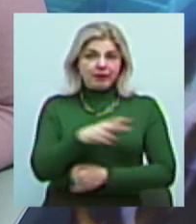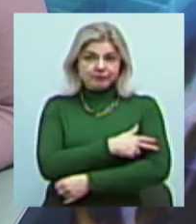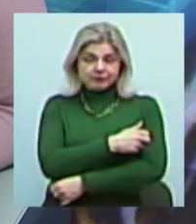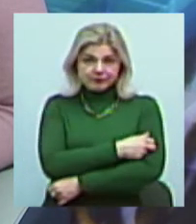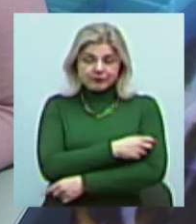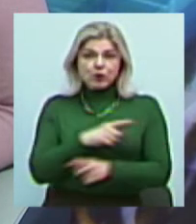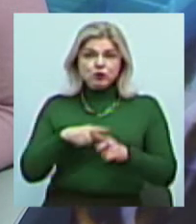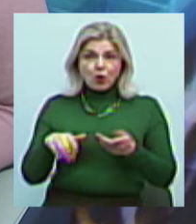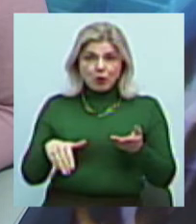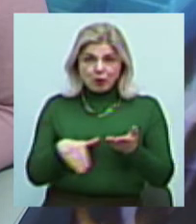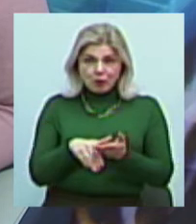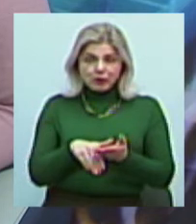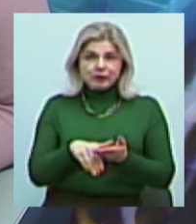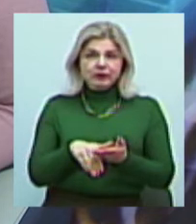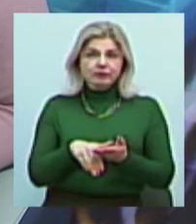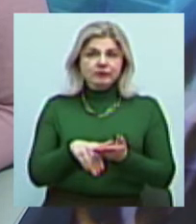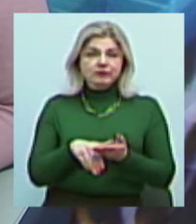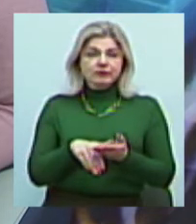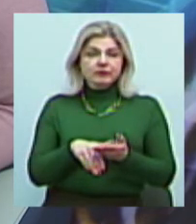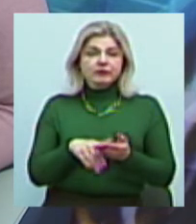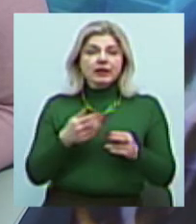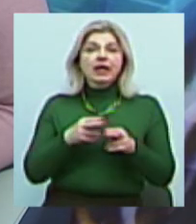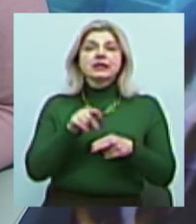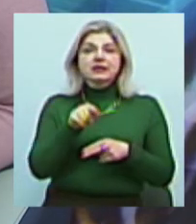лікарні швидкої медичної допомоги. І це